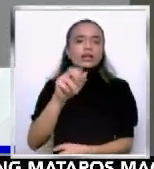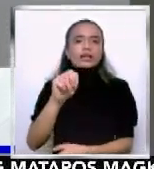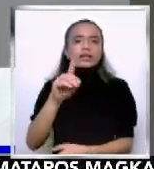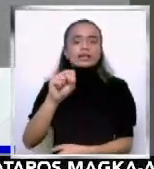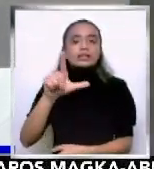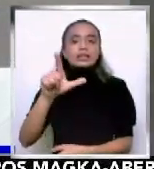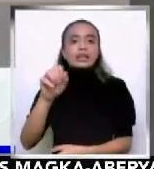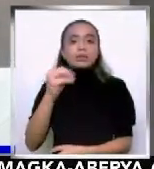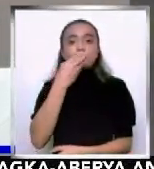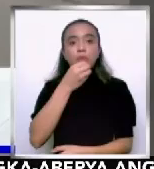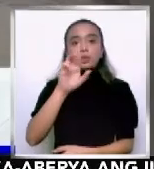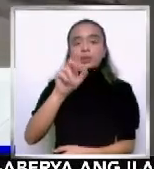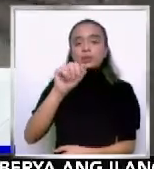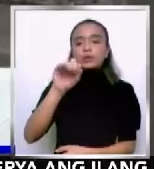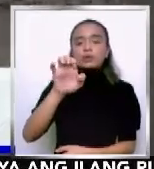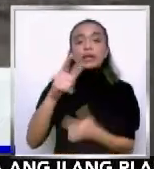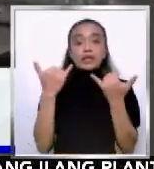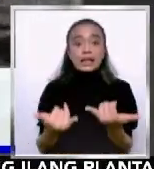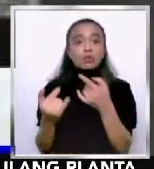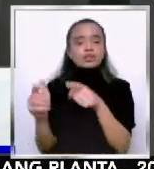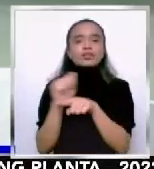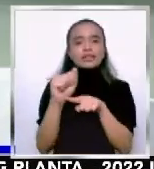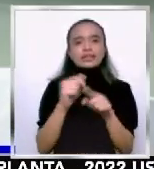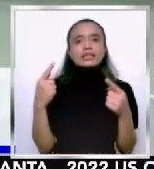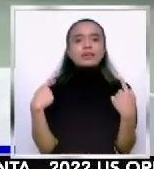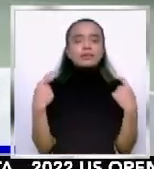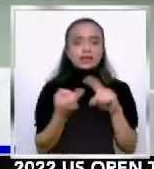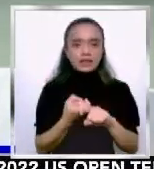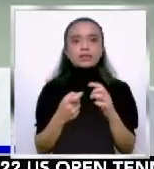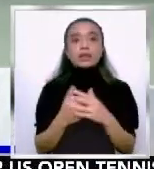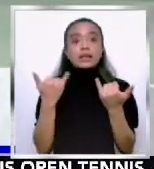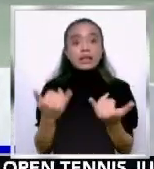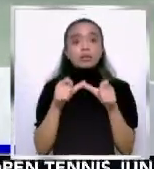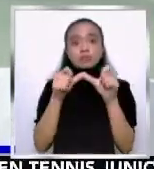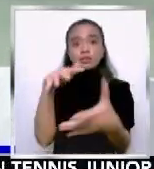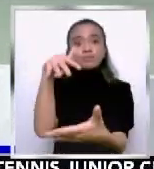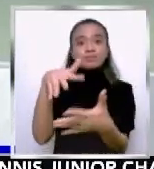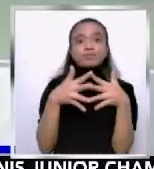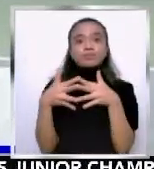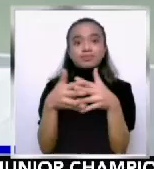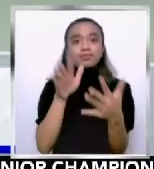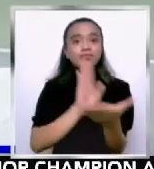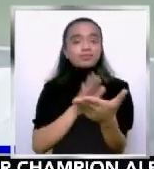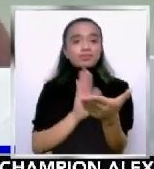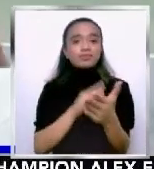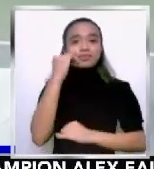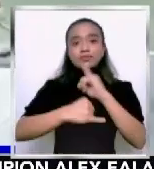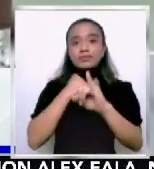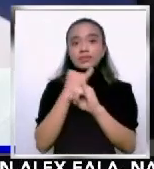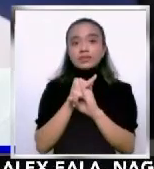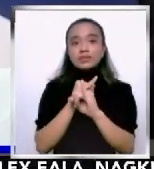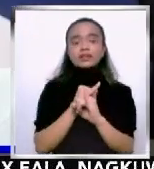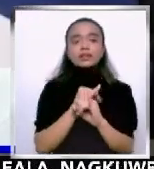Nadal Academy sa Spain at ipinagpapatuloy ang kanyang pag-aaral sa American International School of Mallorca sa loob din ng Rafa Nadal